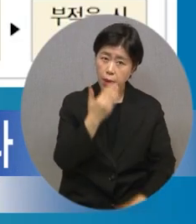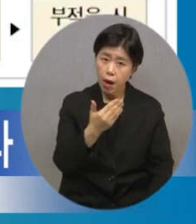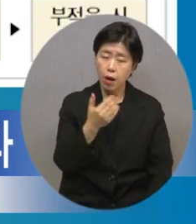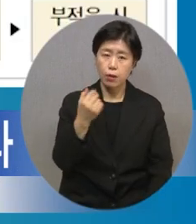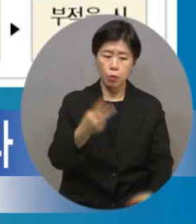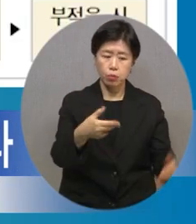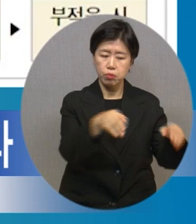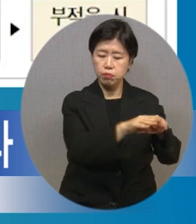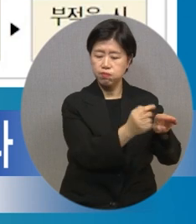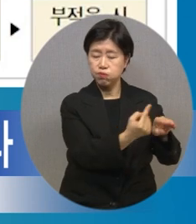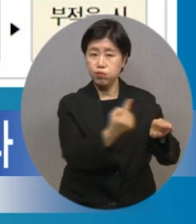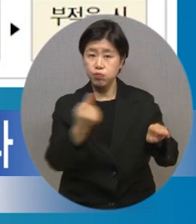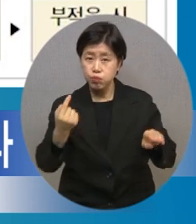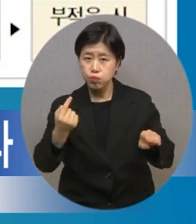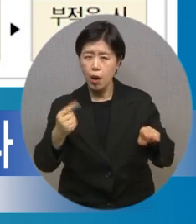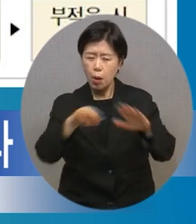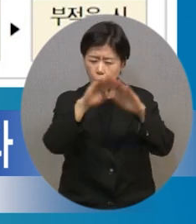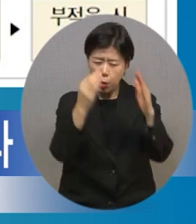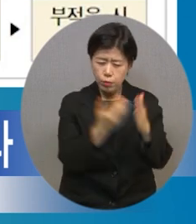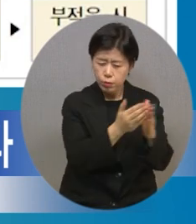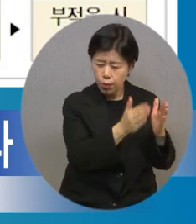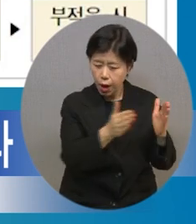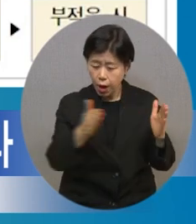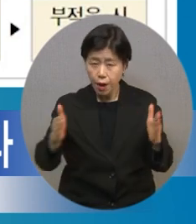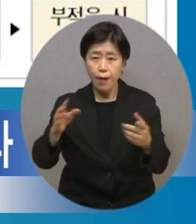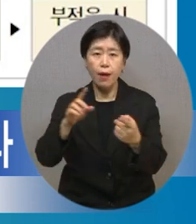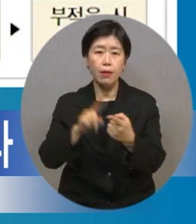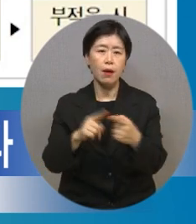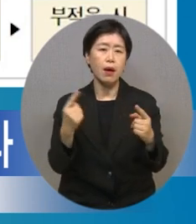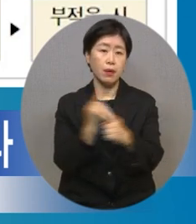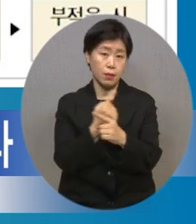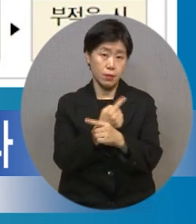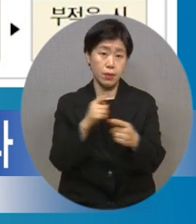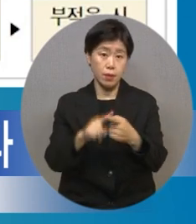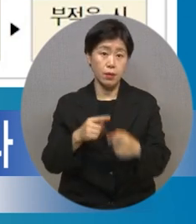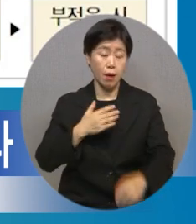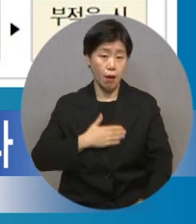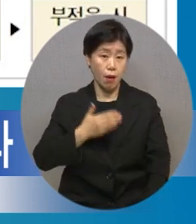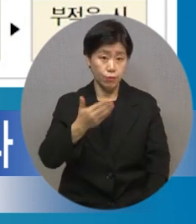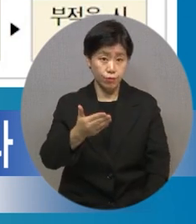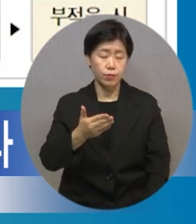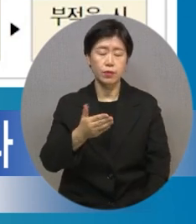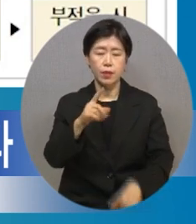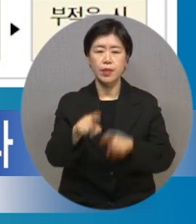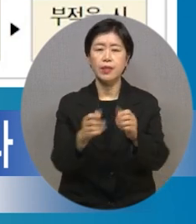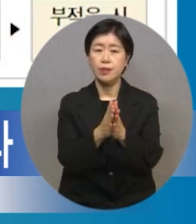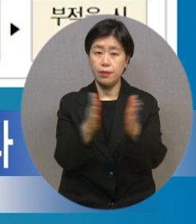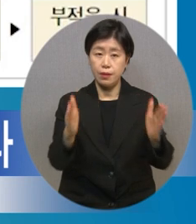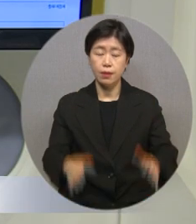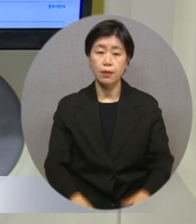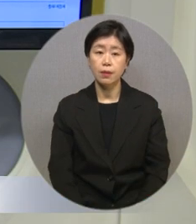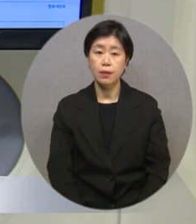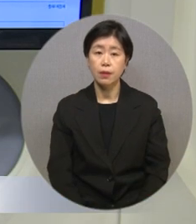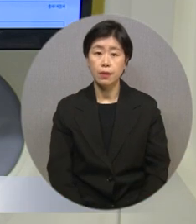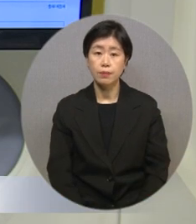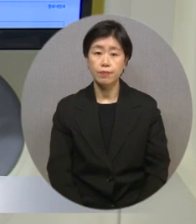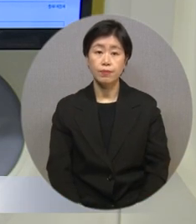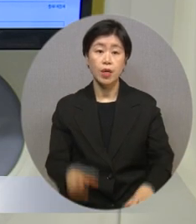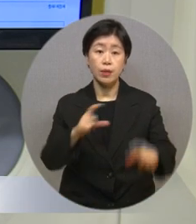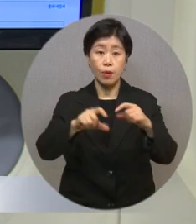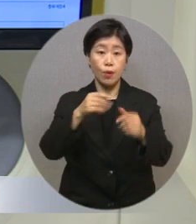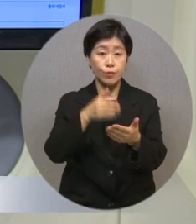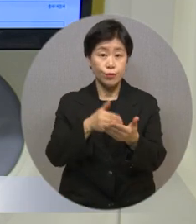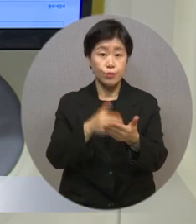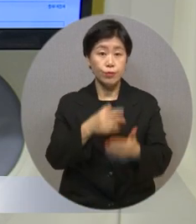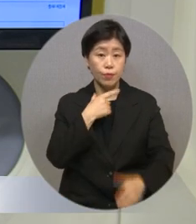지원까지 아우르는 장애인 자립지원 절차 개선안을 마련하고 시행에 들어간다고 밝혔습니다 더 자세한